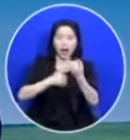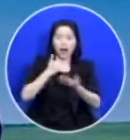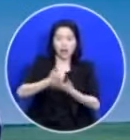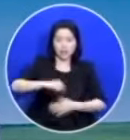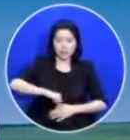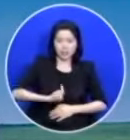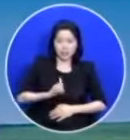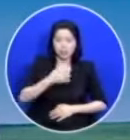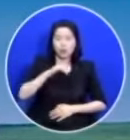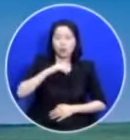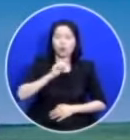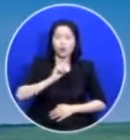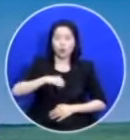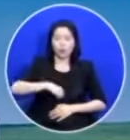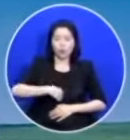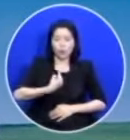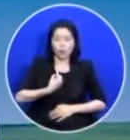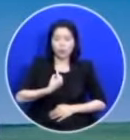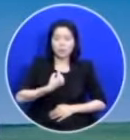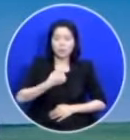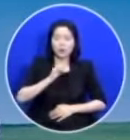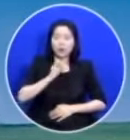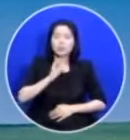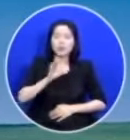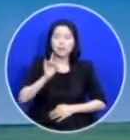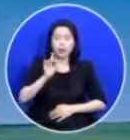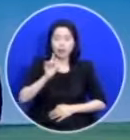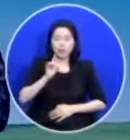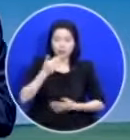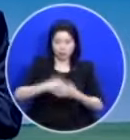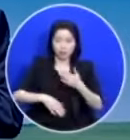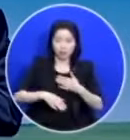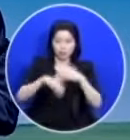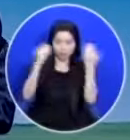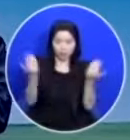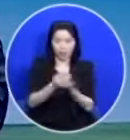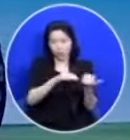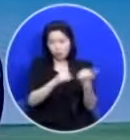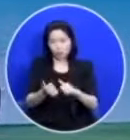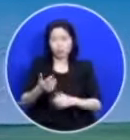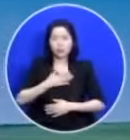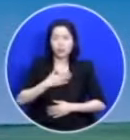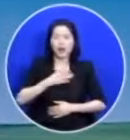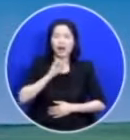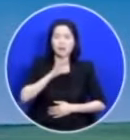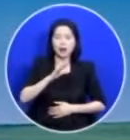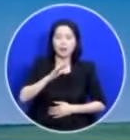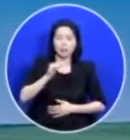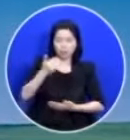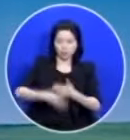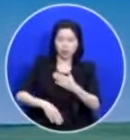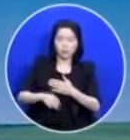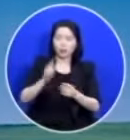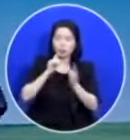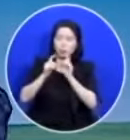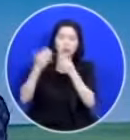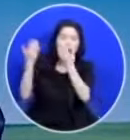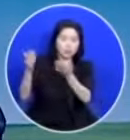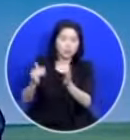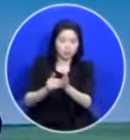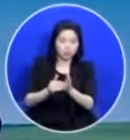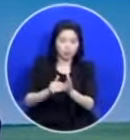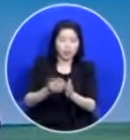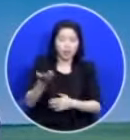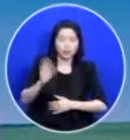혼자만 남았다 그랬어요 다 죽었습니다 나 혼자 남았습니다 하나님께 그렇게 말해요 그러나